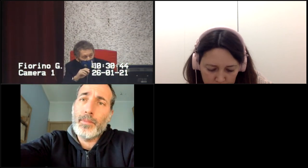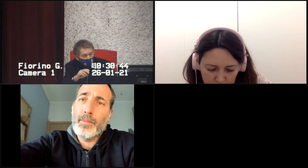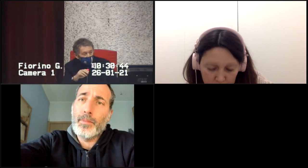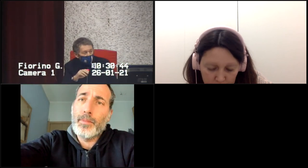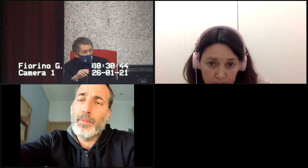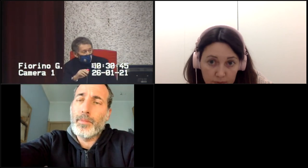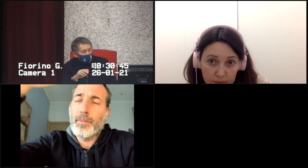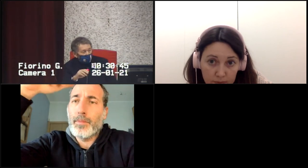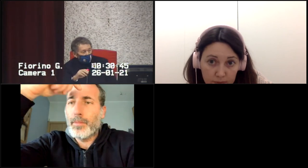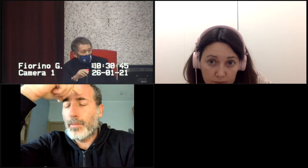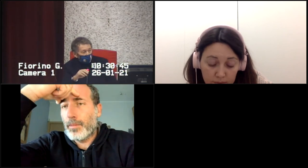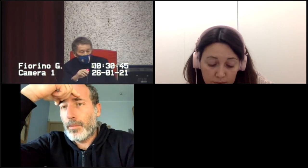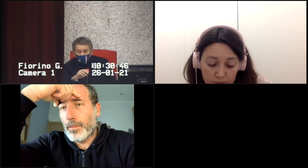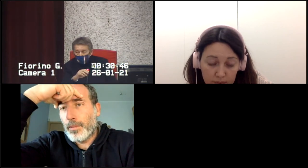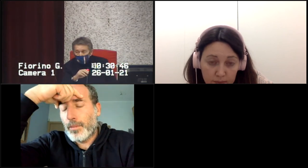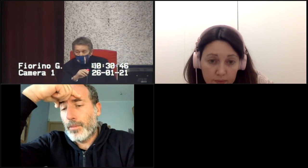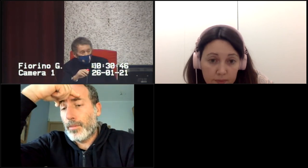Astenuti?